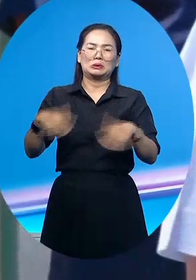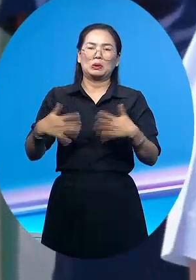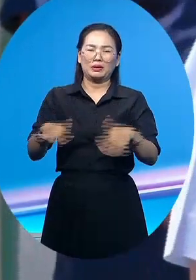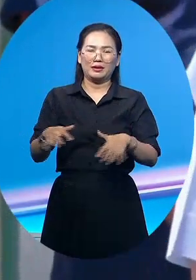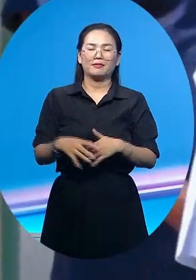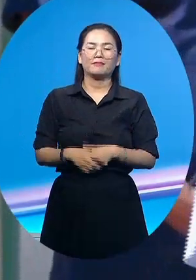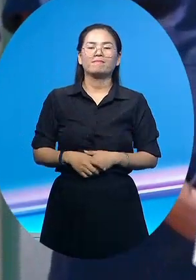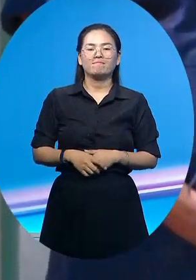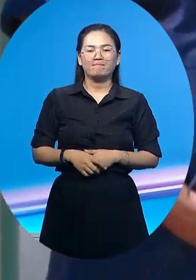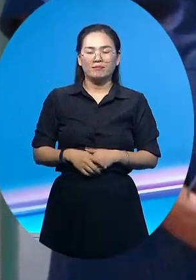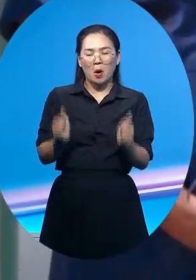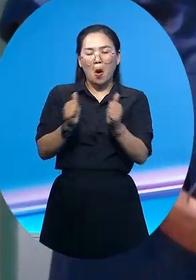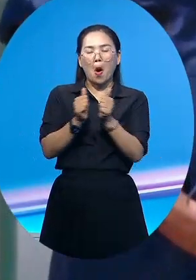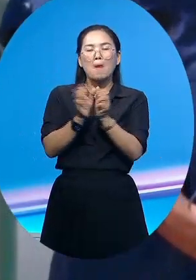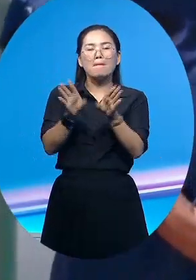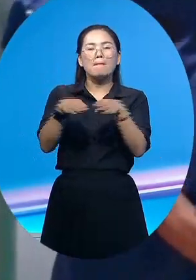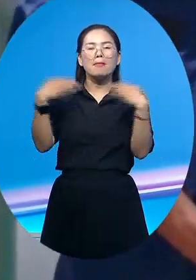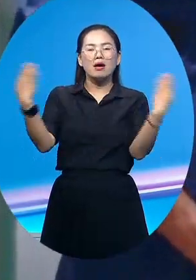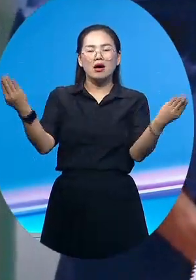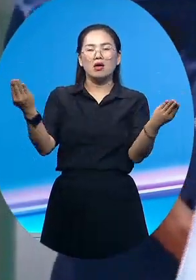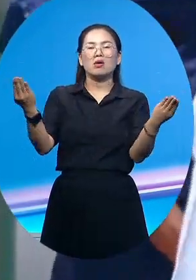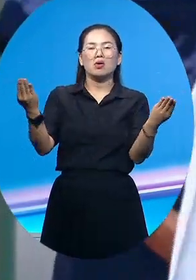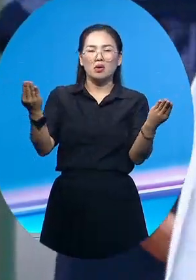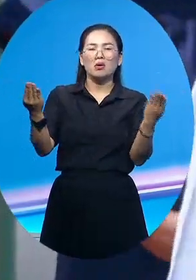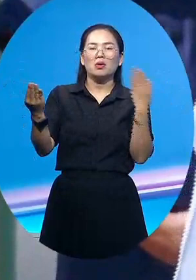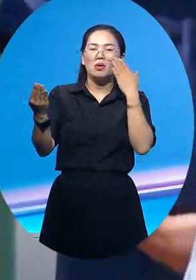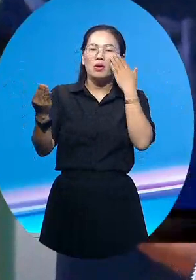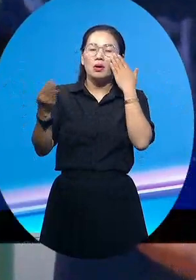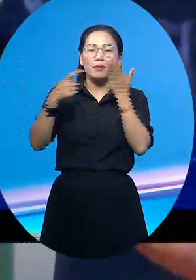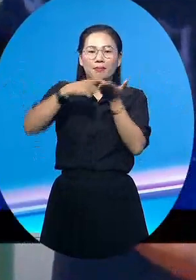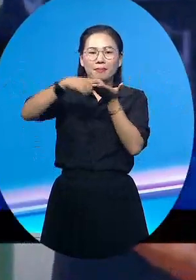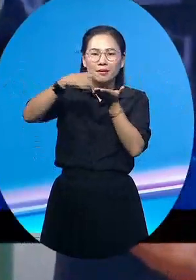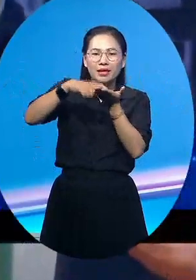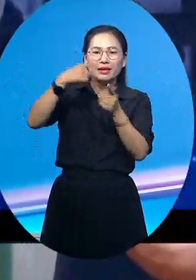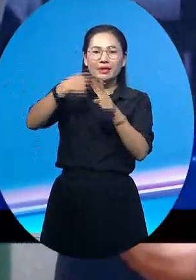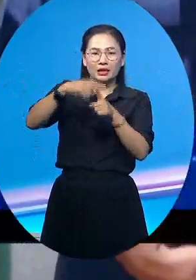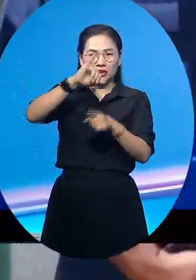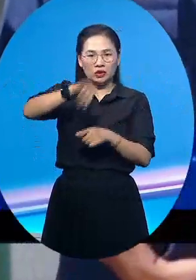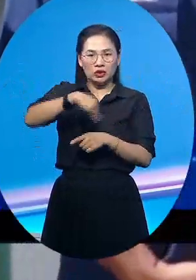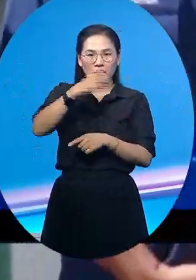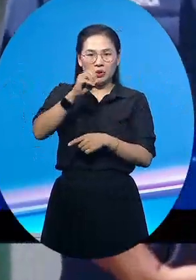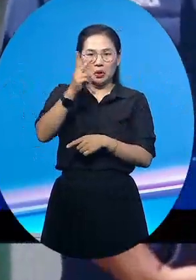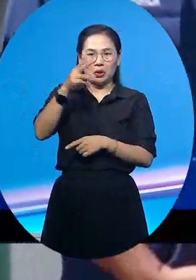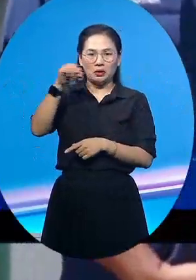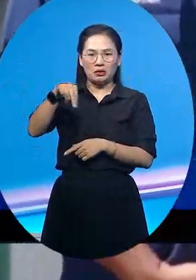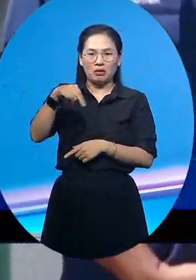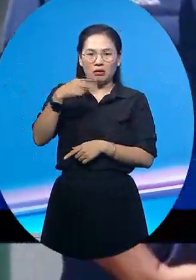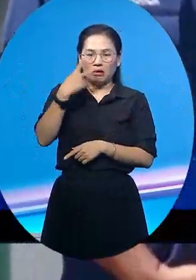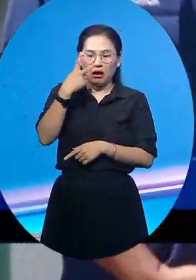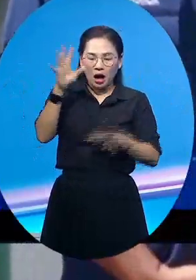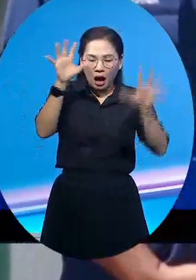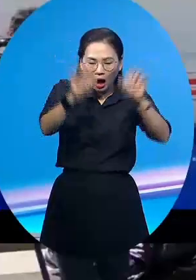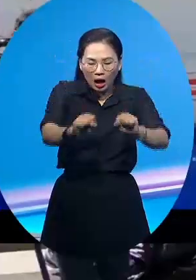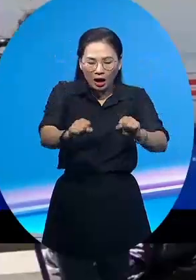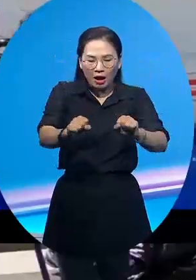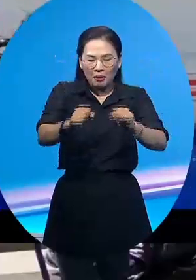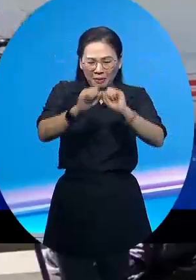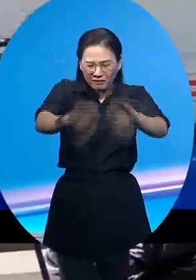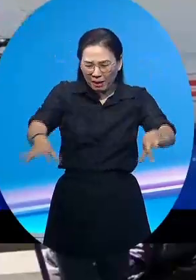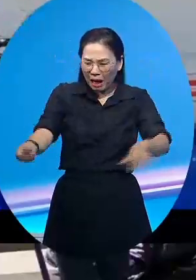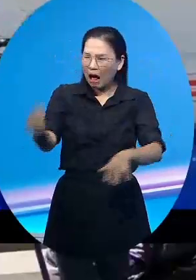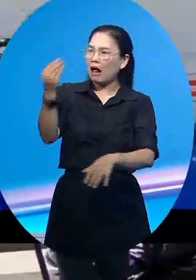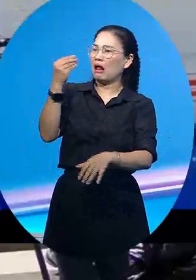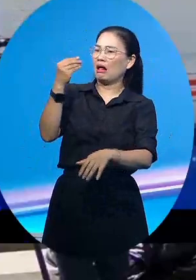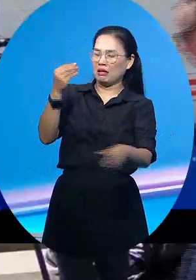phát biểu trong cuộc họp báo chuẩn đô đốc của lực lượng tuần Duyên Mỹ John morg cho biết một robot đã phát hiện một số Mảnh Vỡ nằm cách